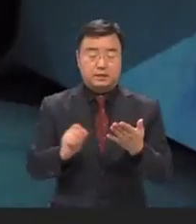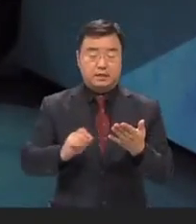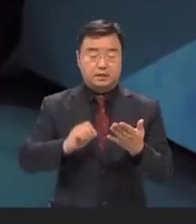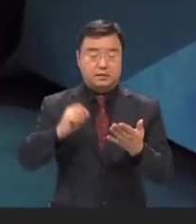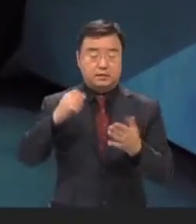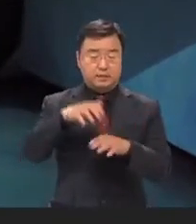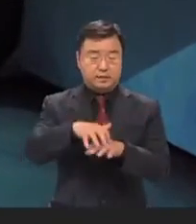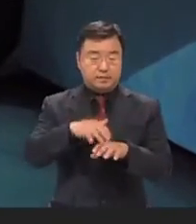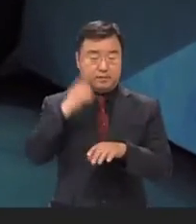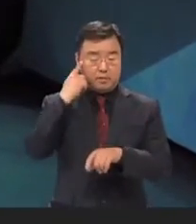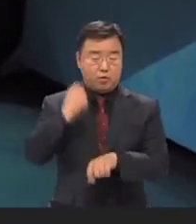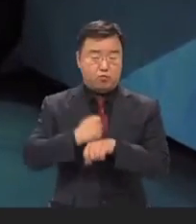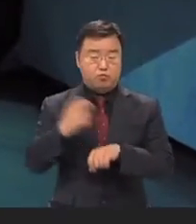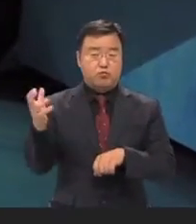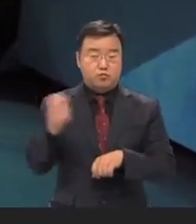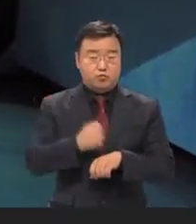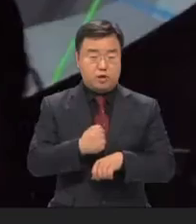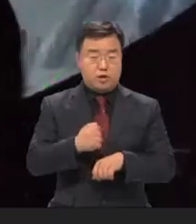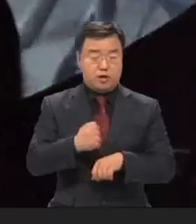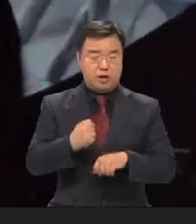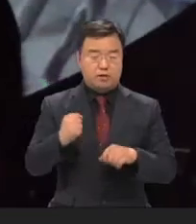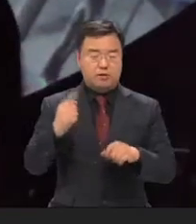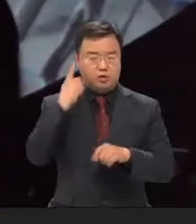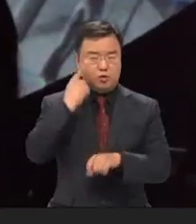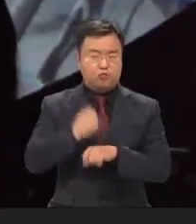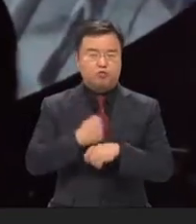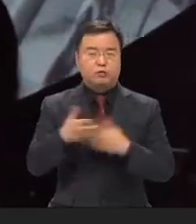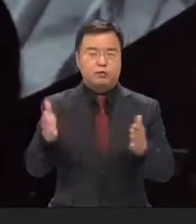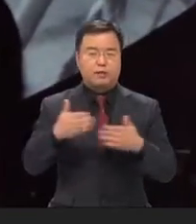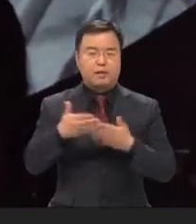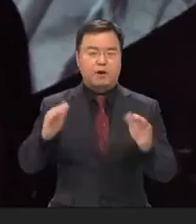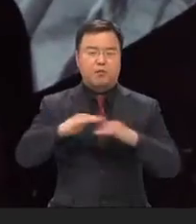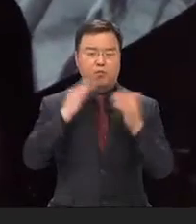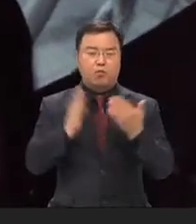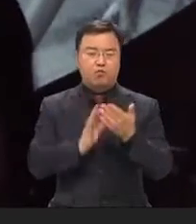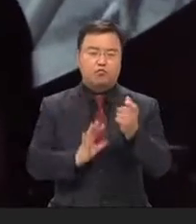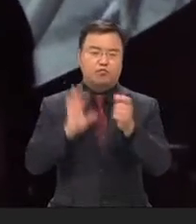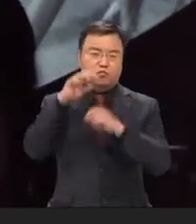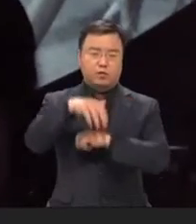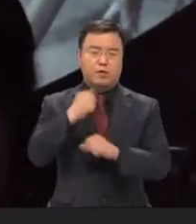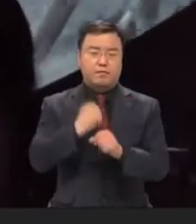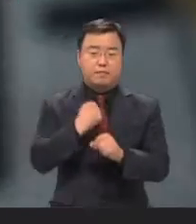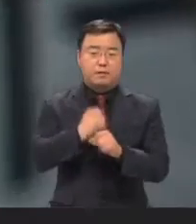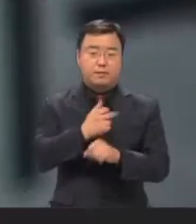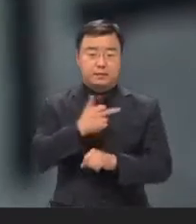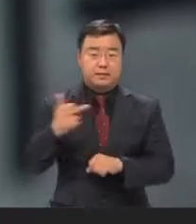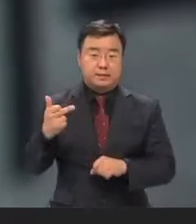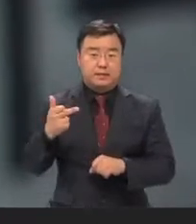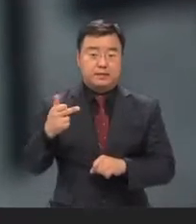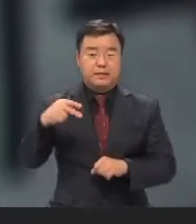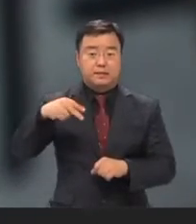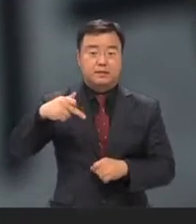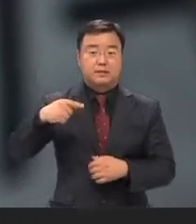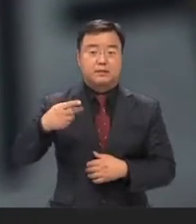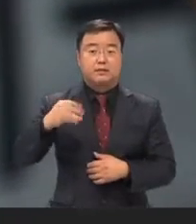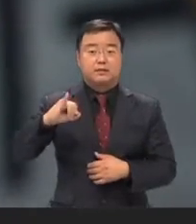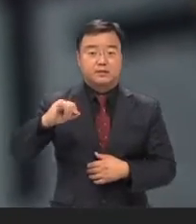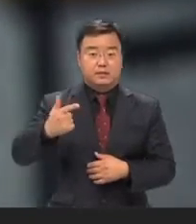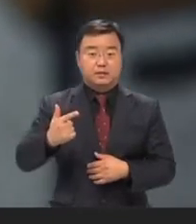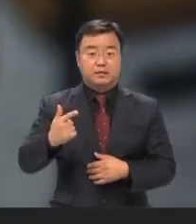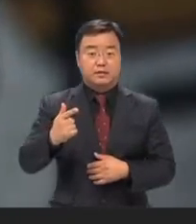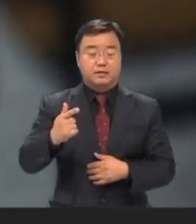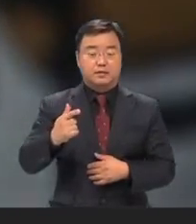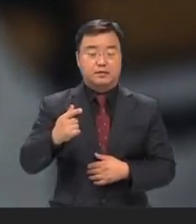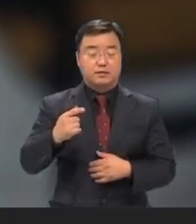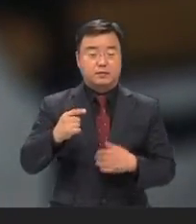연구소 하이브리드 랩입니다. 방 전체를 덮는 거대한 스크린 안에서 태블릿 PC를 마우스 삼아